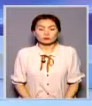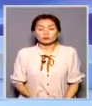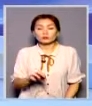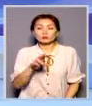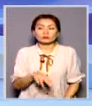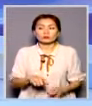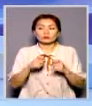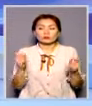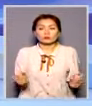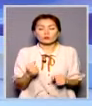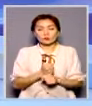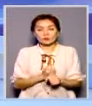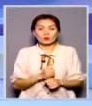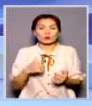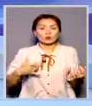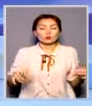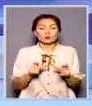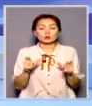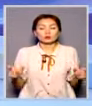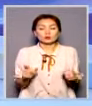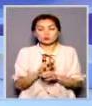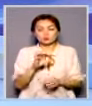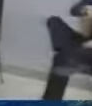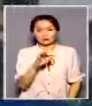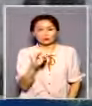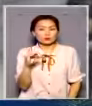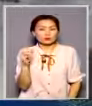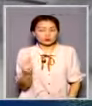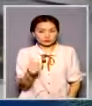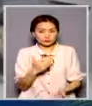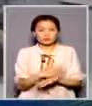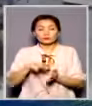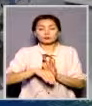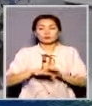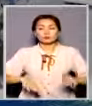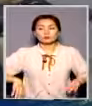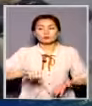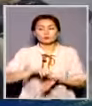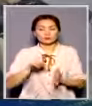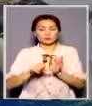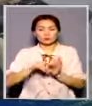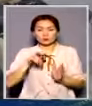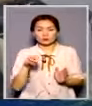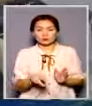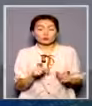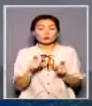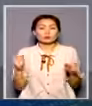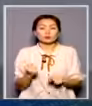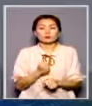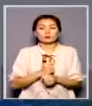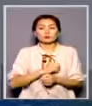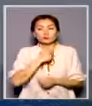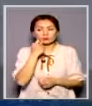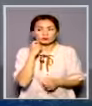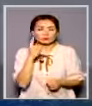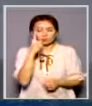В Атырау открылась авторская домбровая школа Киши Сабиры Бибаттер. В нее детей принимают 6 лет. В школе искусств